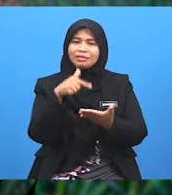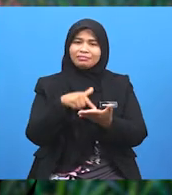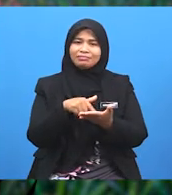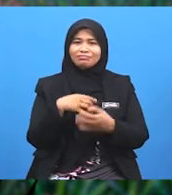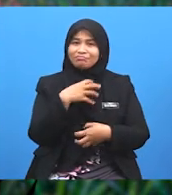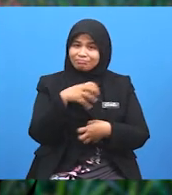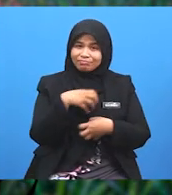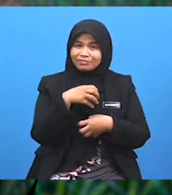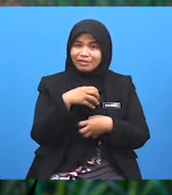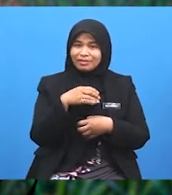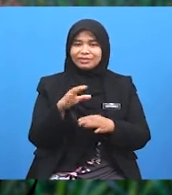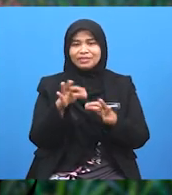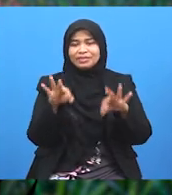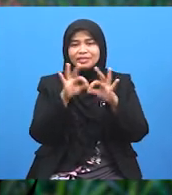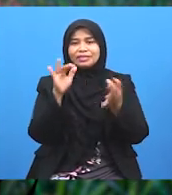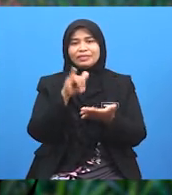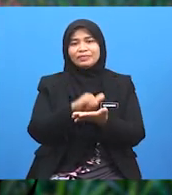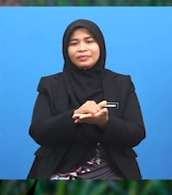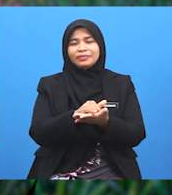Seronok tak cerita itu tadi?